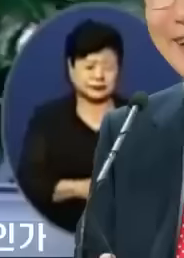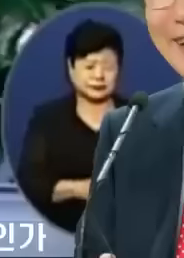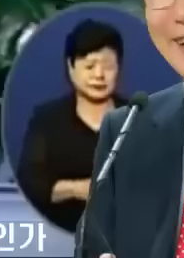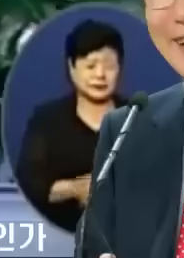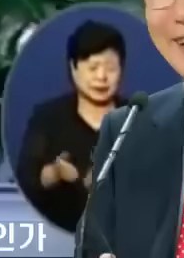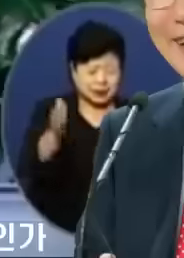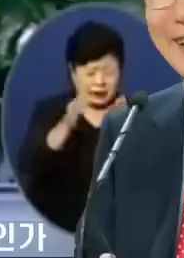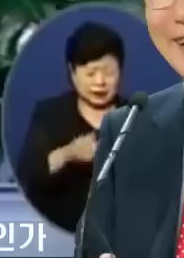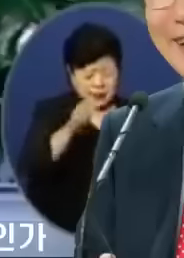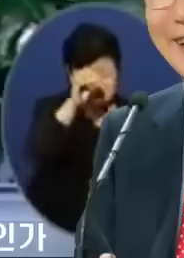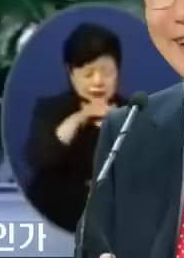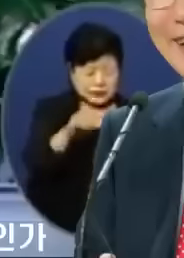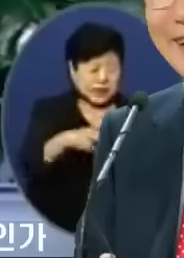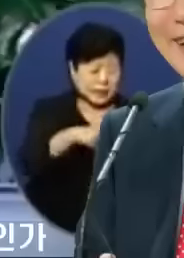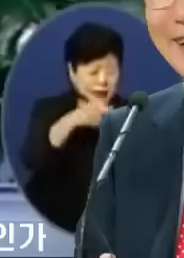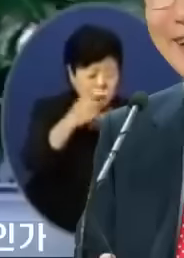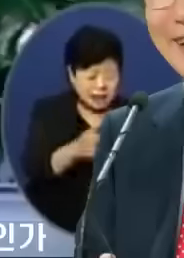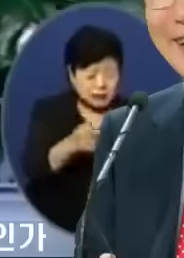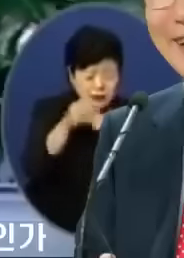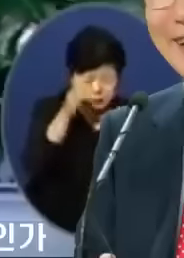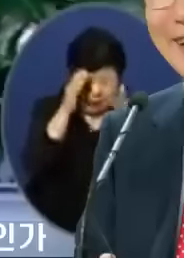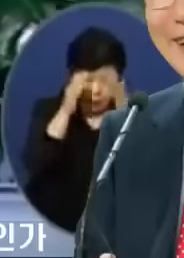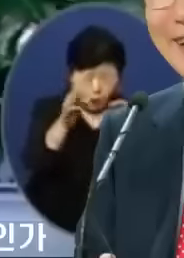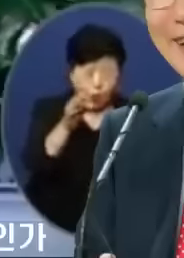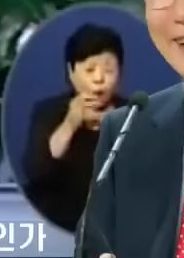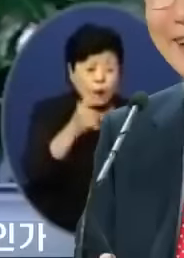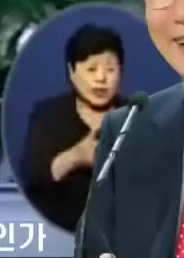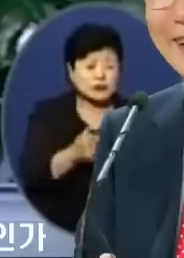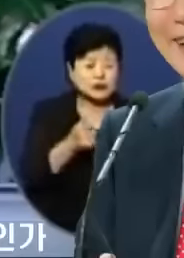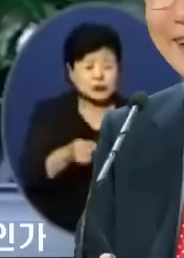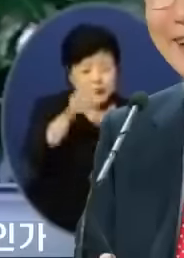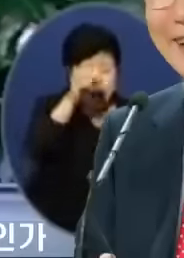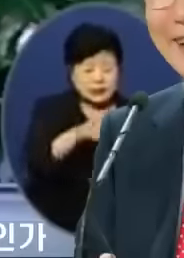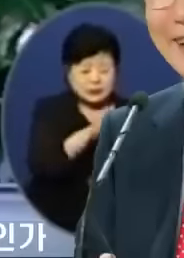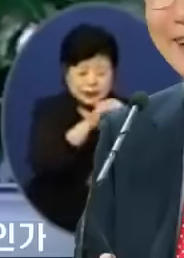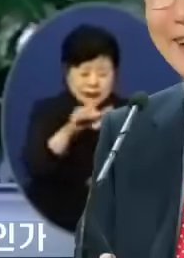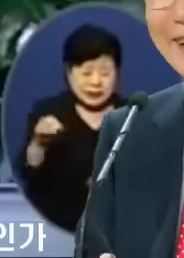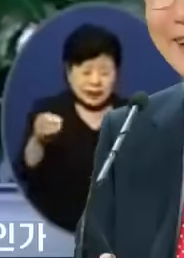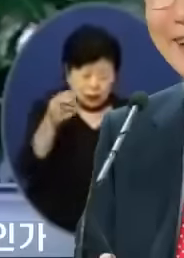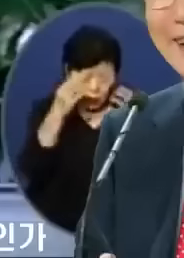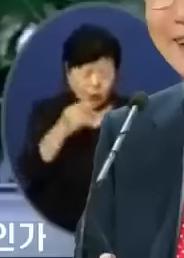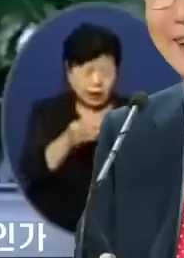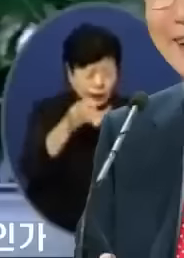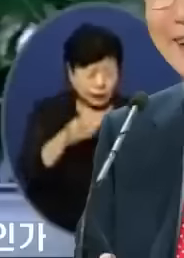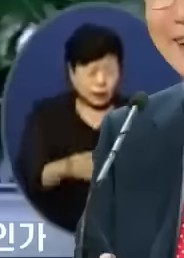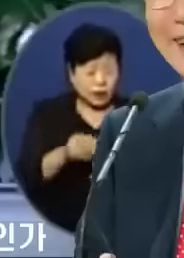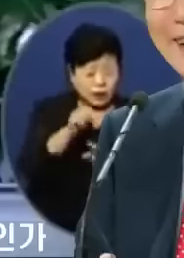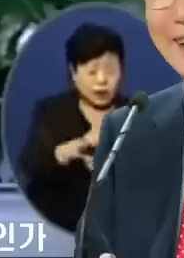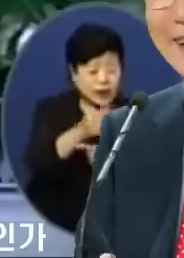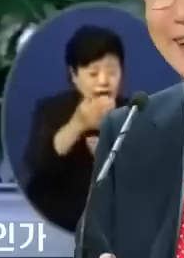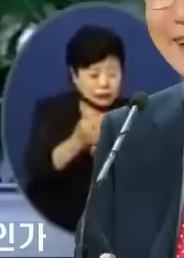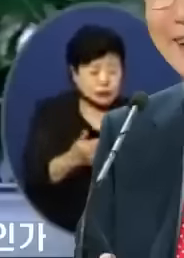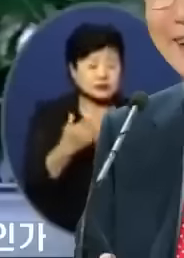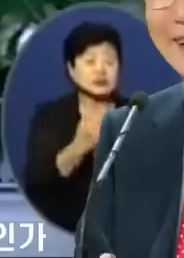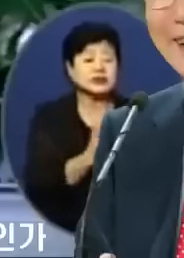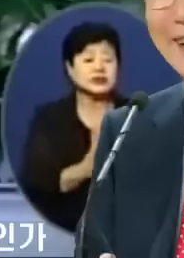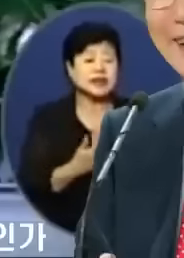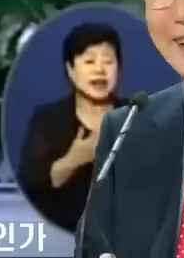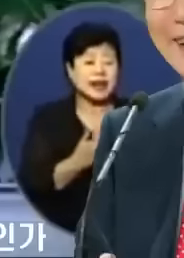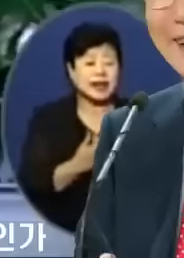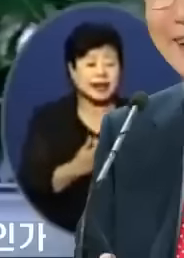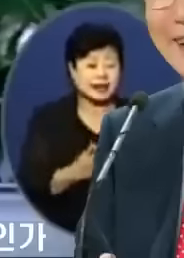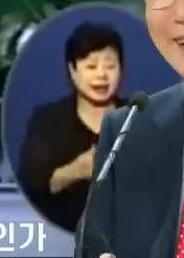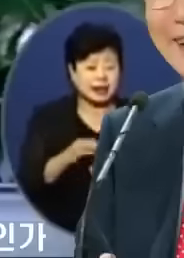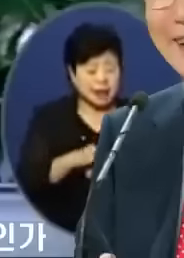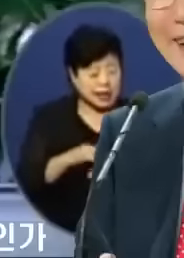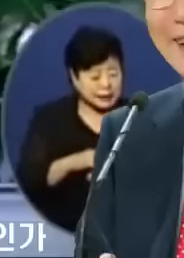갈보리 십자가에 매달려 있은 예수님을 바라보고 예수님이 십자가의 고난을 통해서 우리에게 허락하신 은혜를